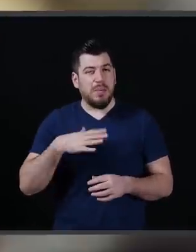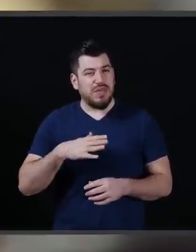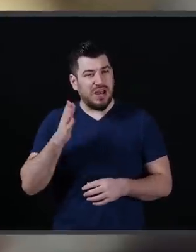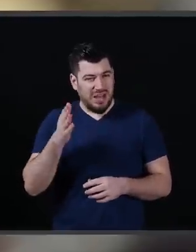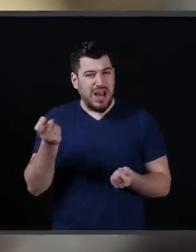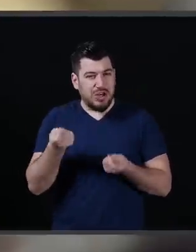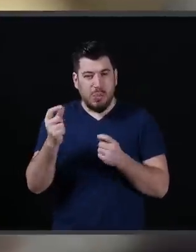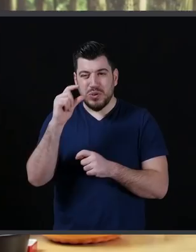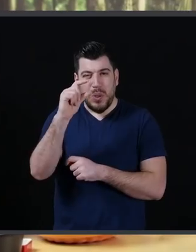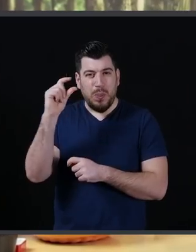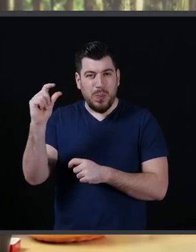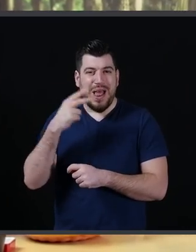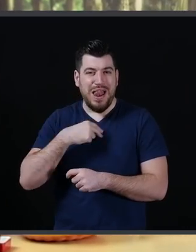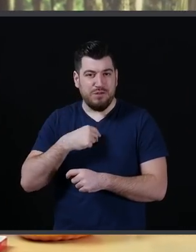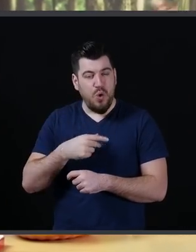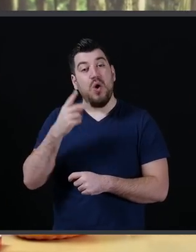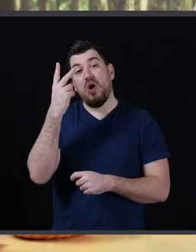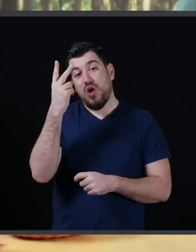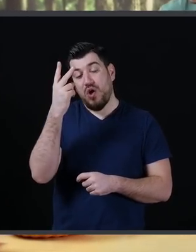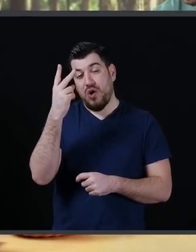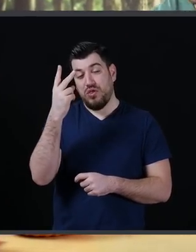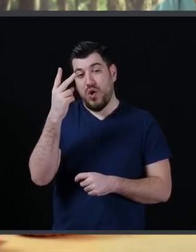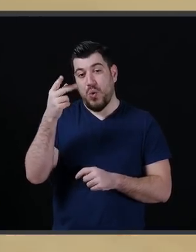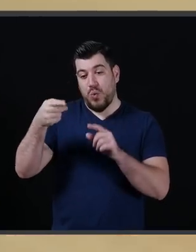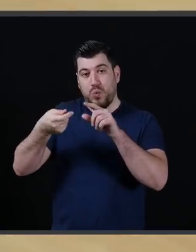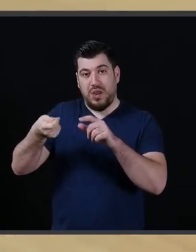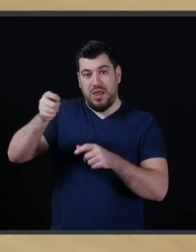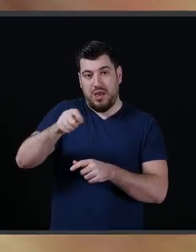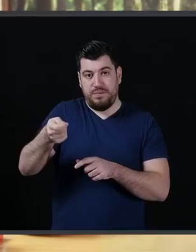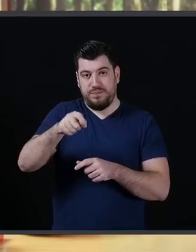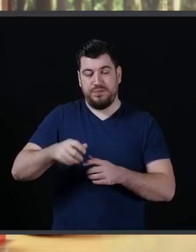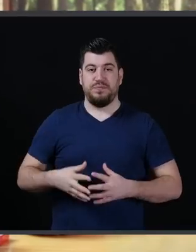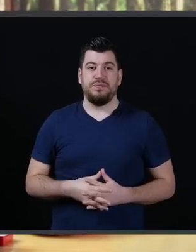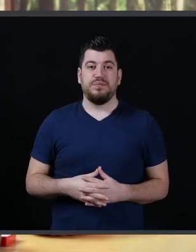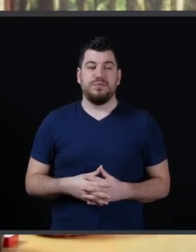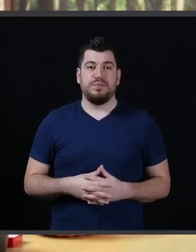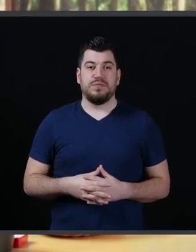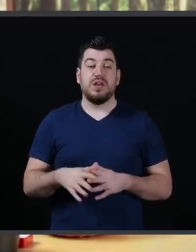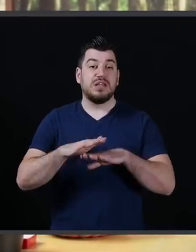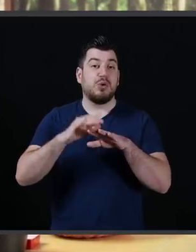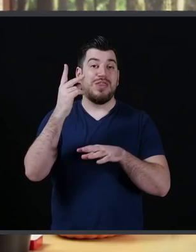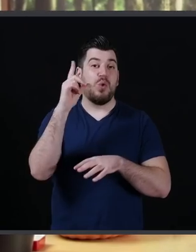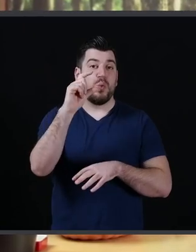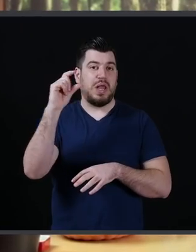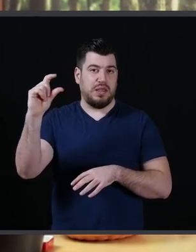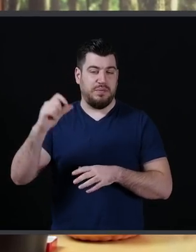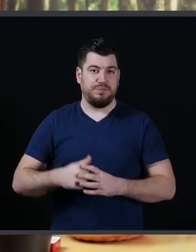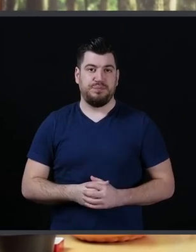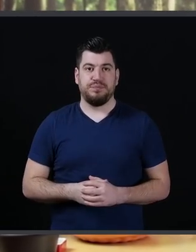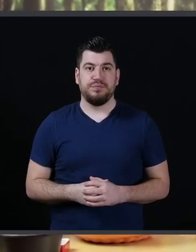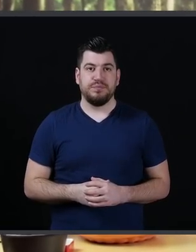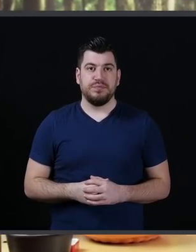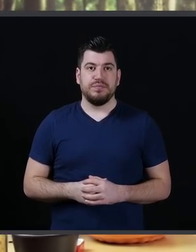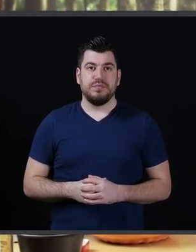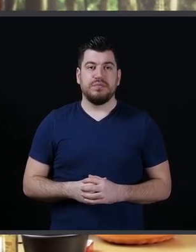Εντάξει Τέλειο Βάλετε αυτό Και αυτό προαιρετικά Αλλά